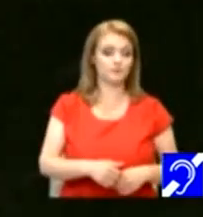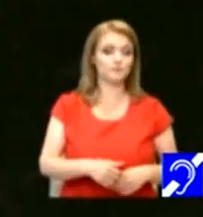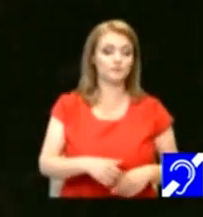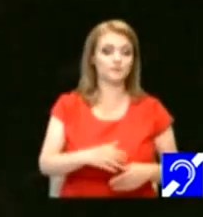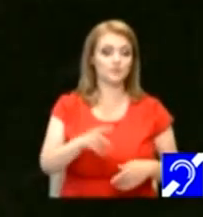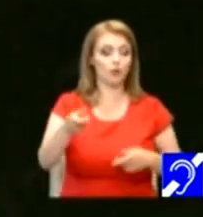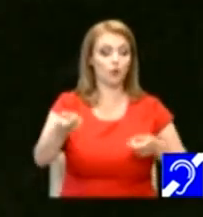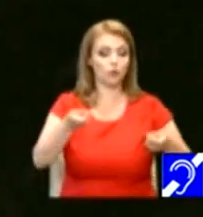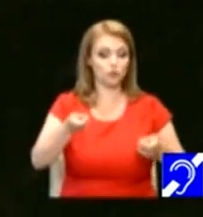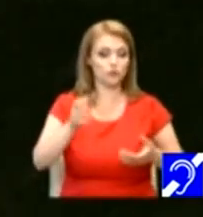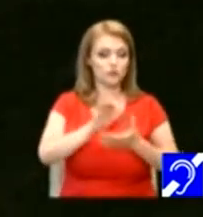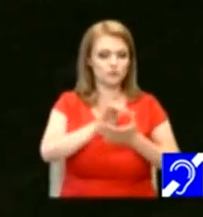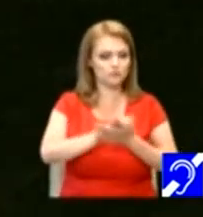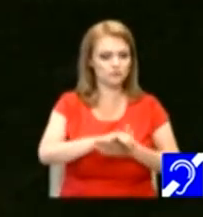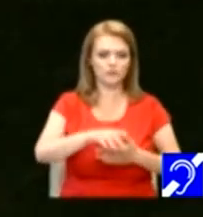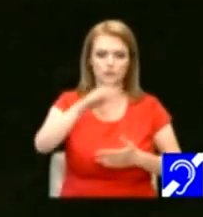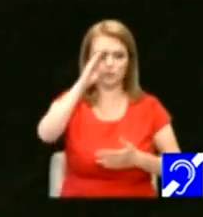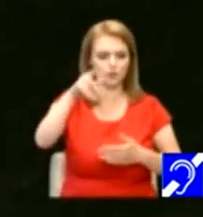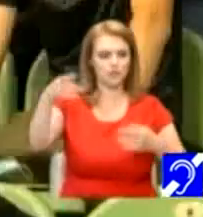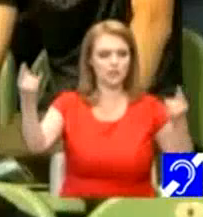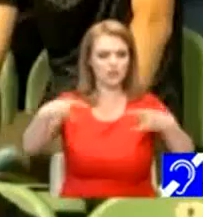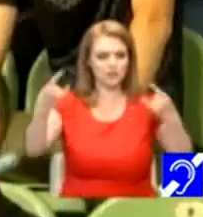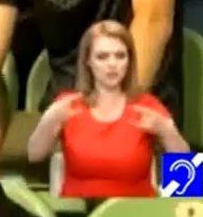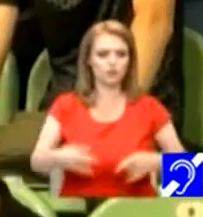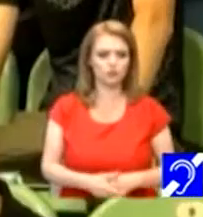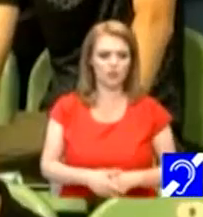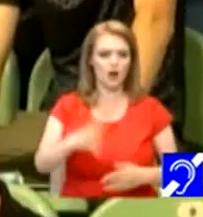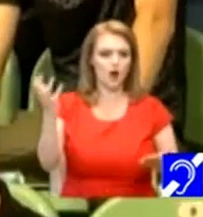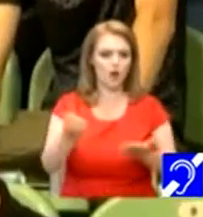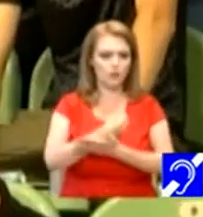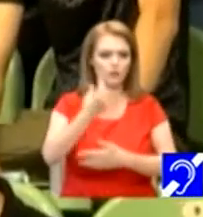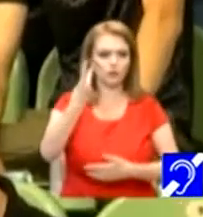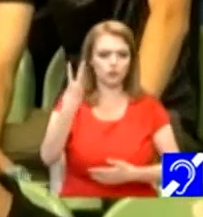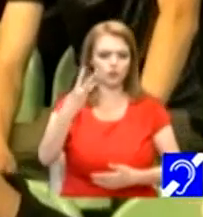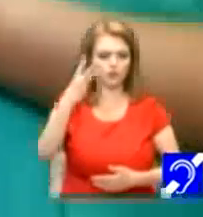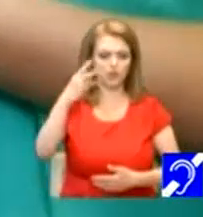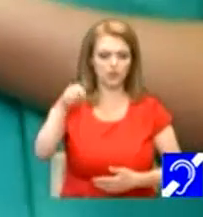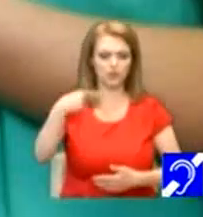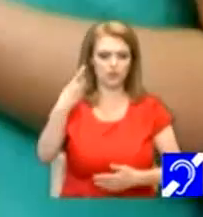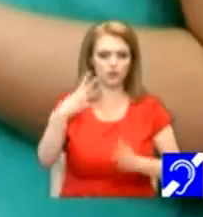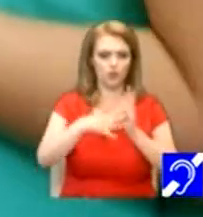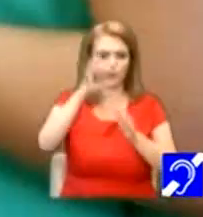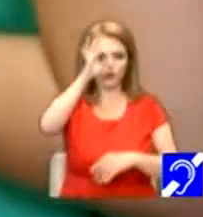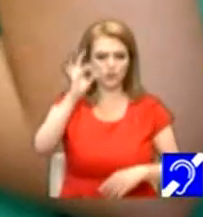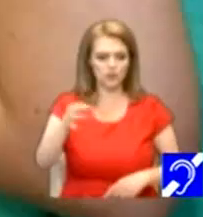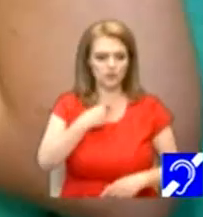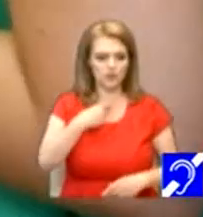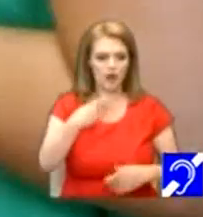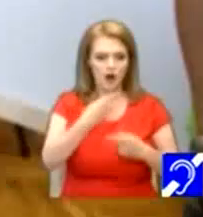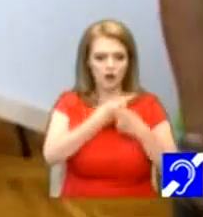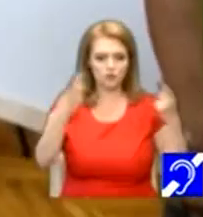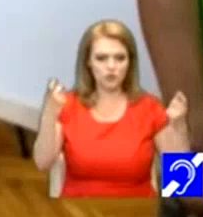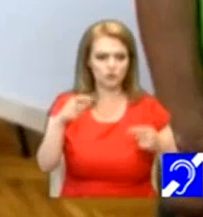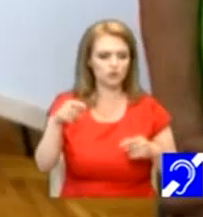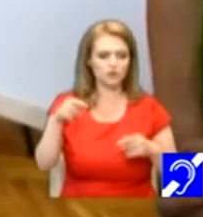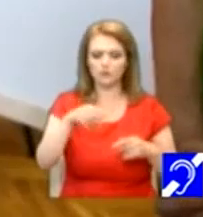popor, condusă de un cunoscut om de televiziune, Slavi Trifonov, a obținut 23,7% din voturi. A anunțat deja că nu va